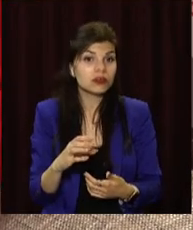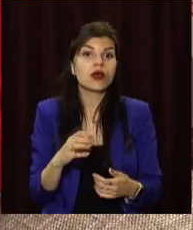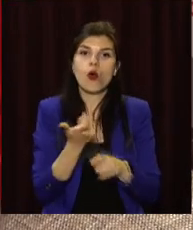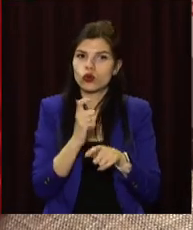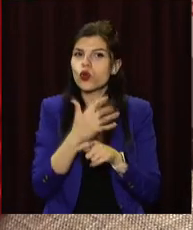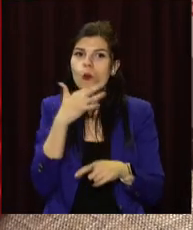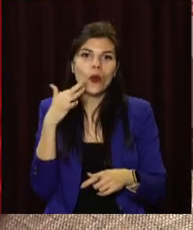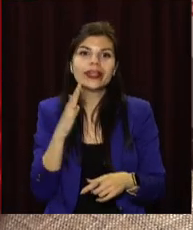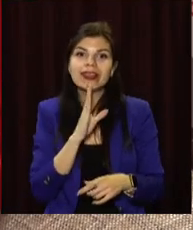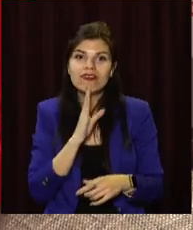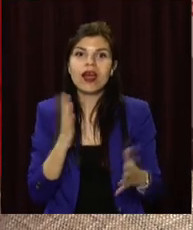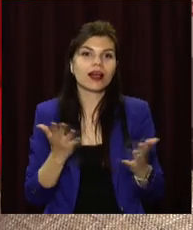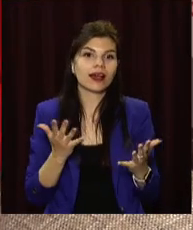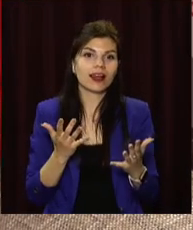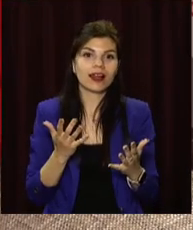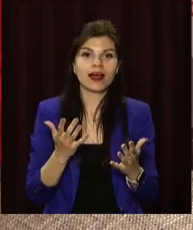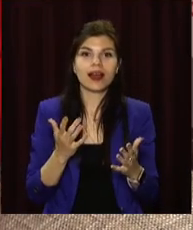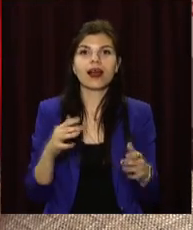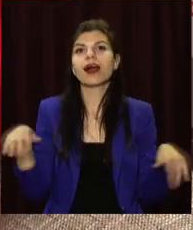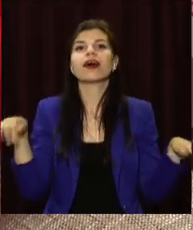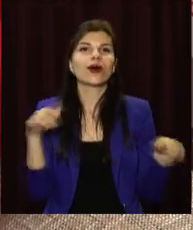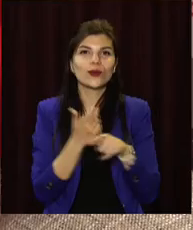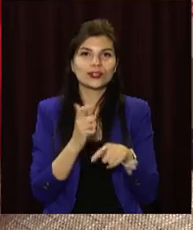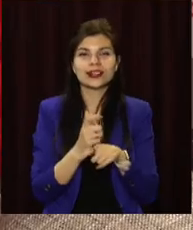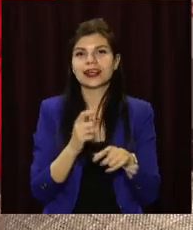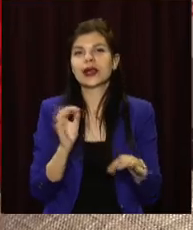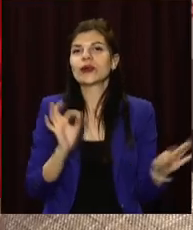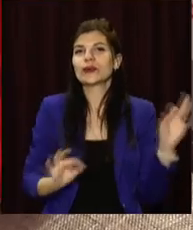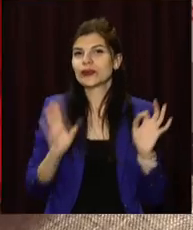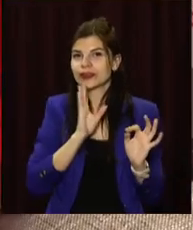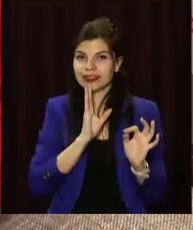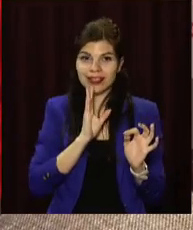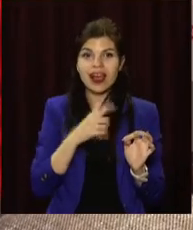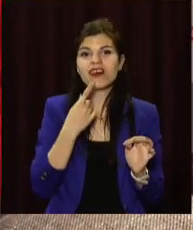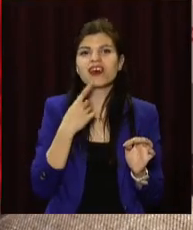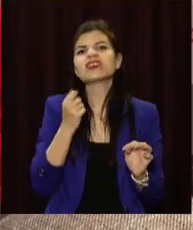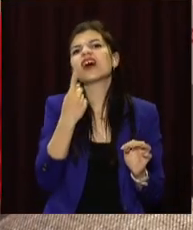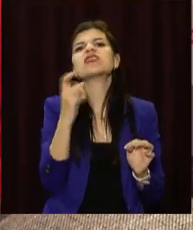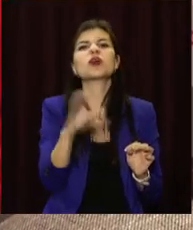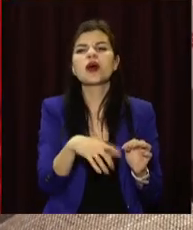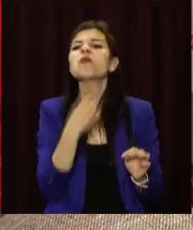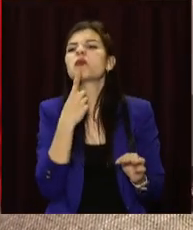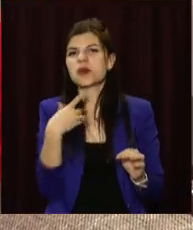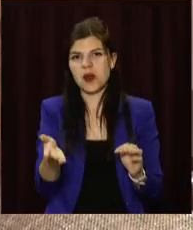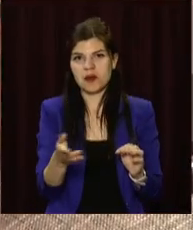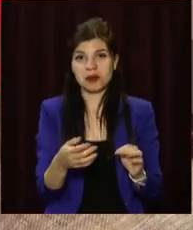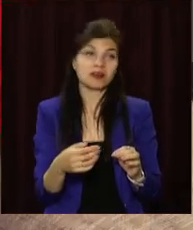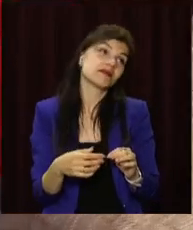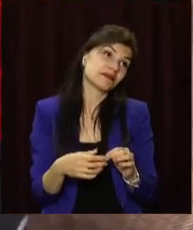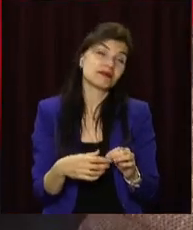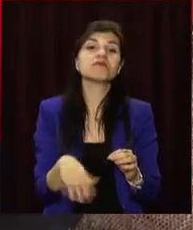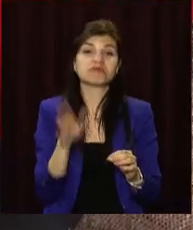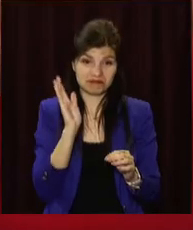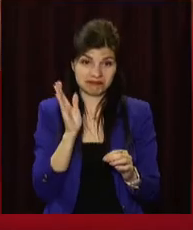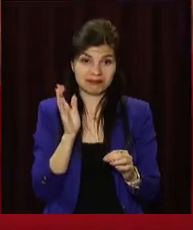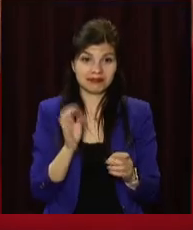многие девочки, которые такие пафосные, такие неприступные, говорят, за секунду собери. А я беру такое, типа, делаю